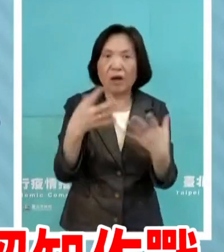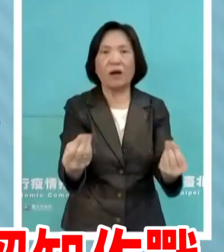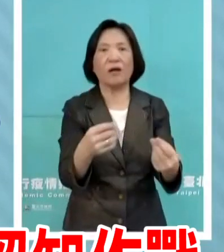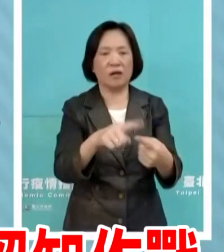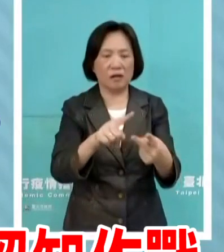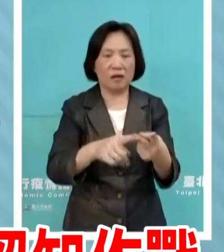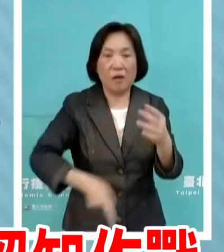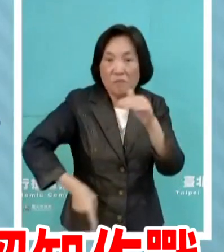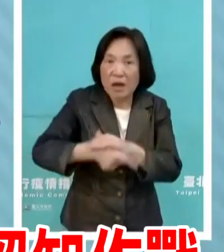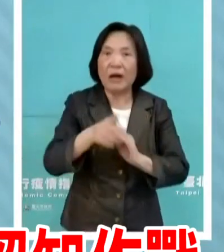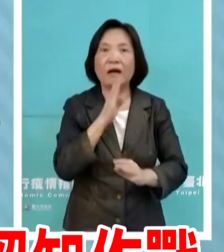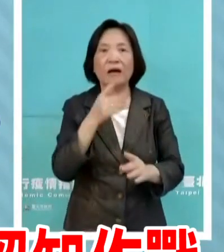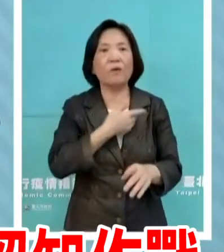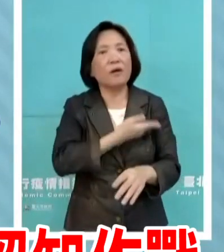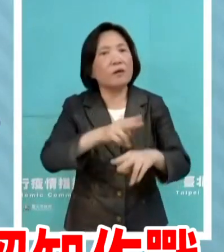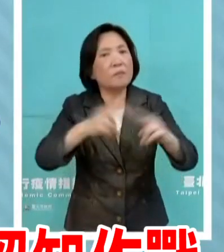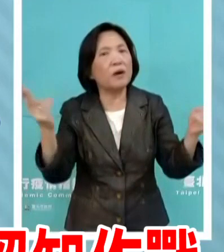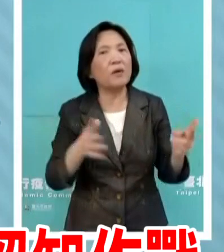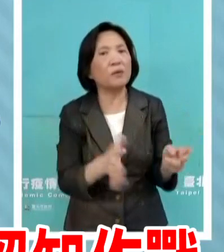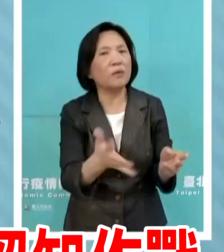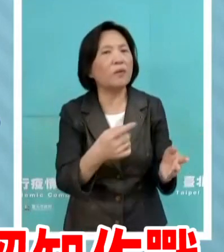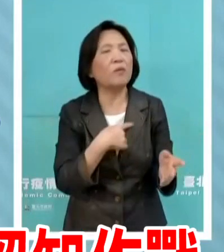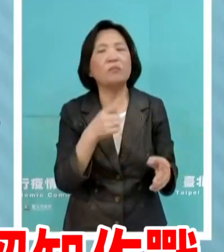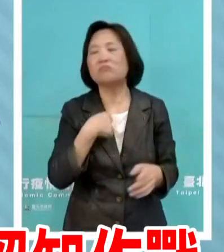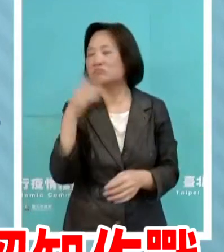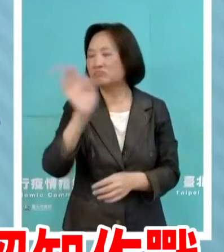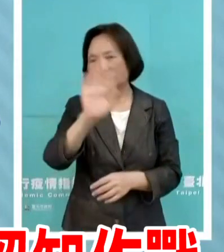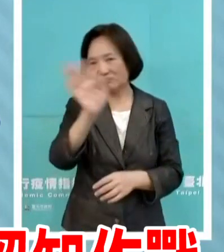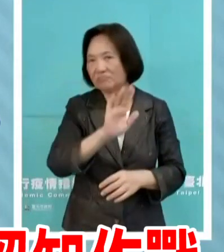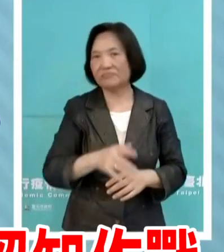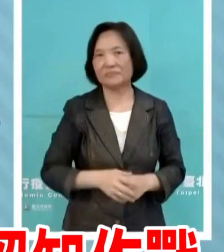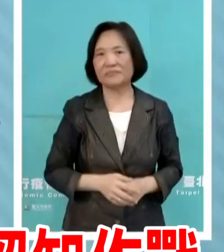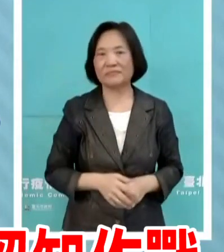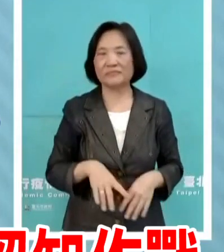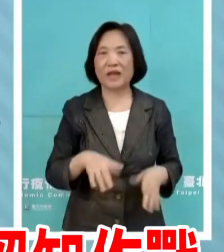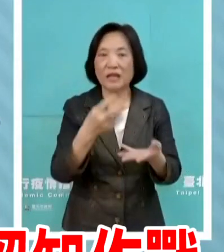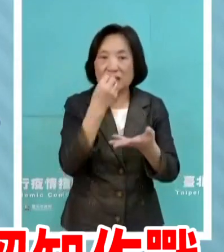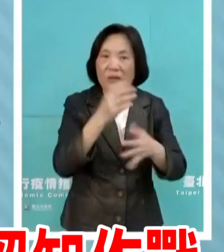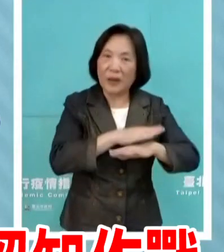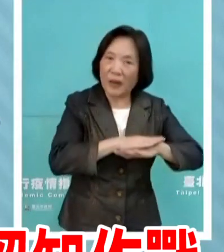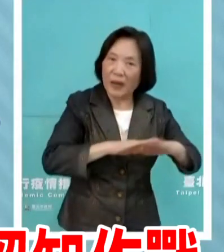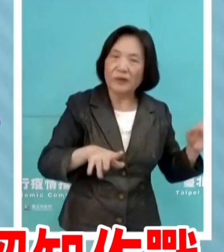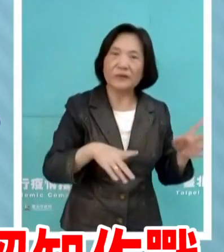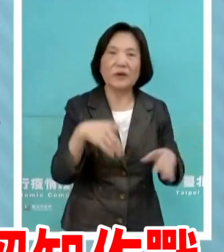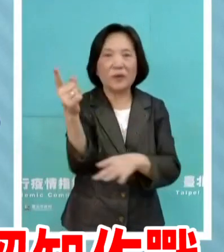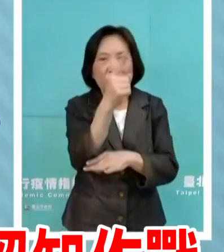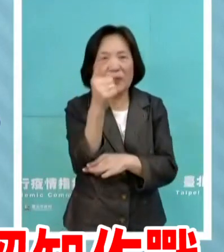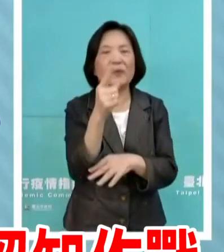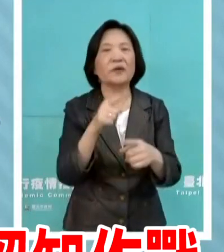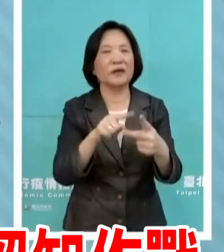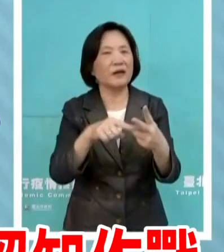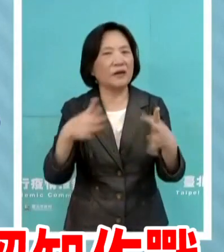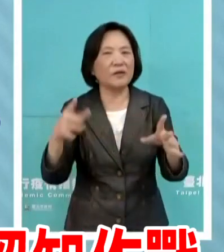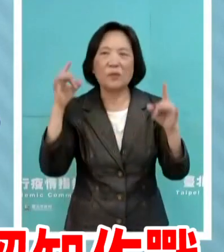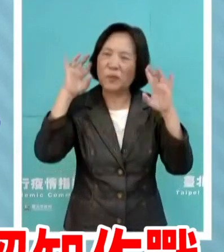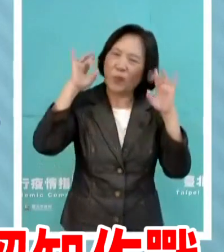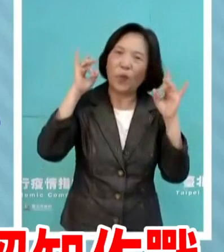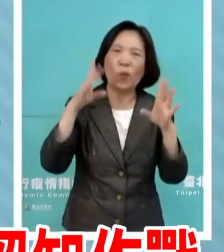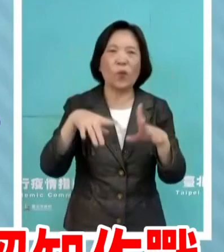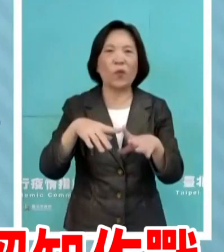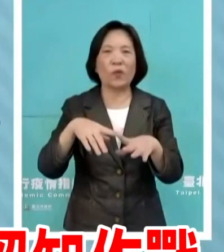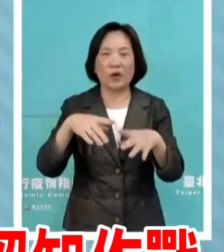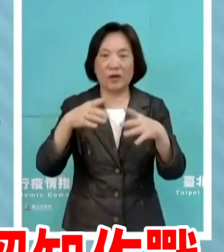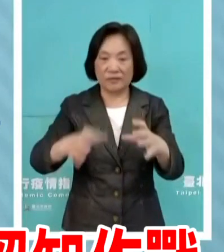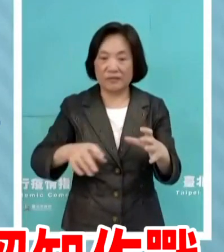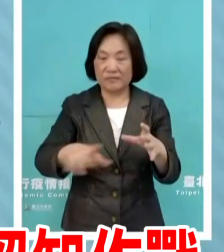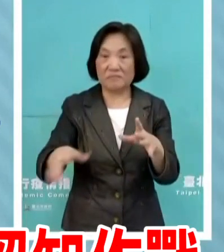我为什么要让你无条件复业？所以从食安、公安、消防、噪音、建造，每样